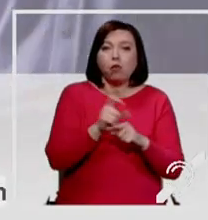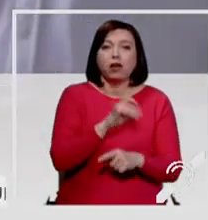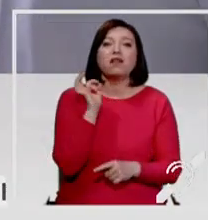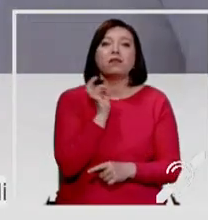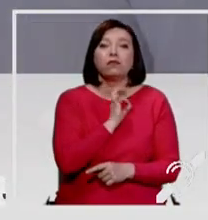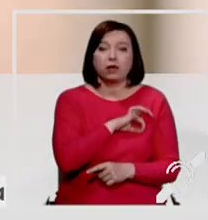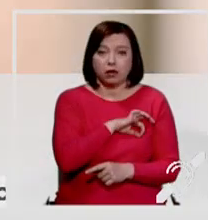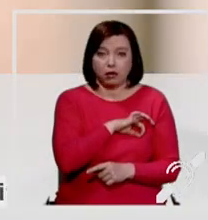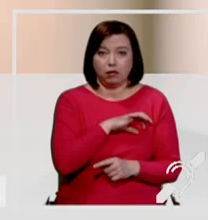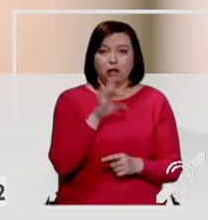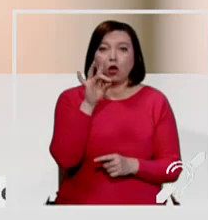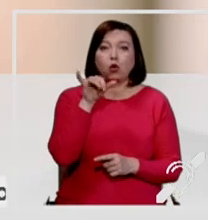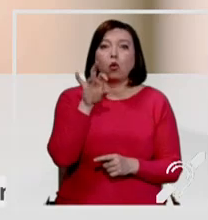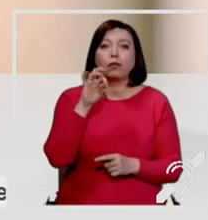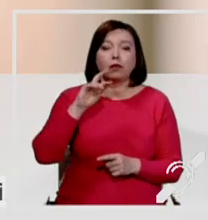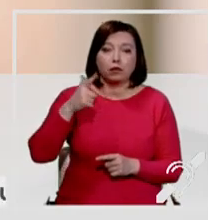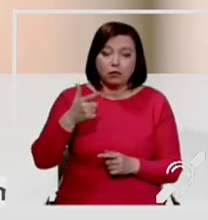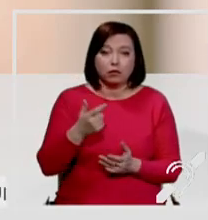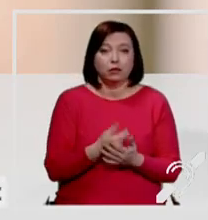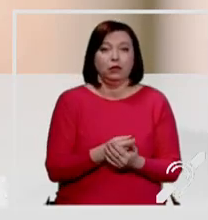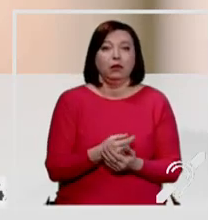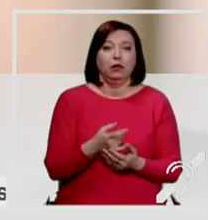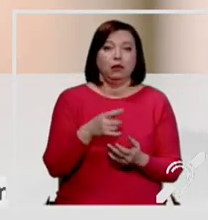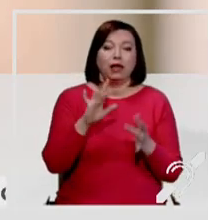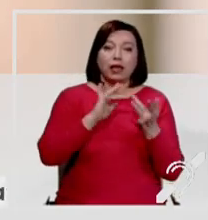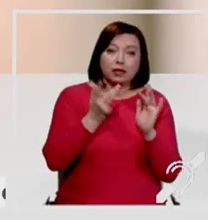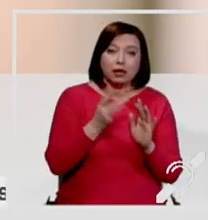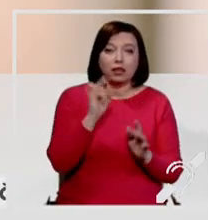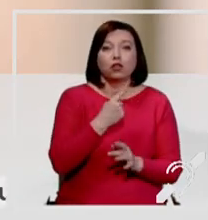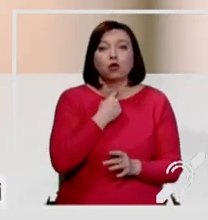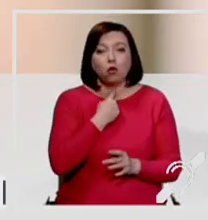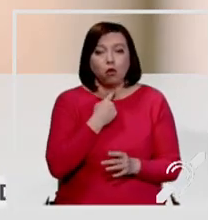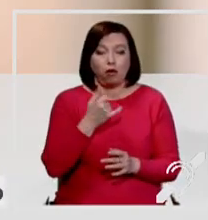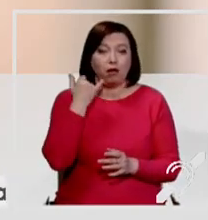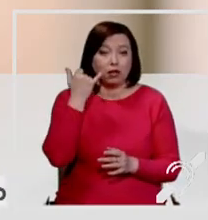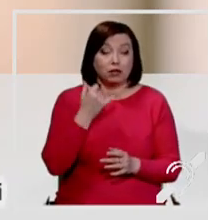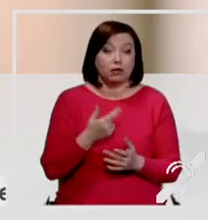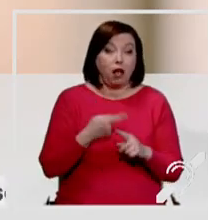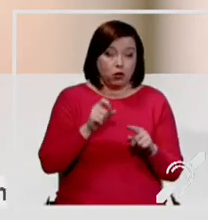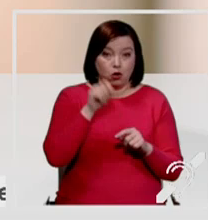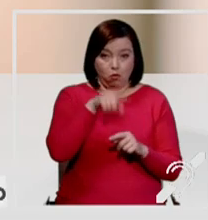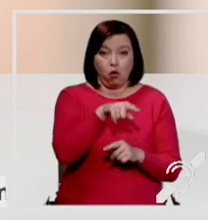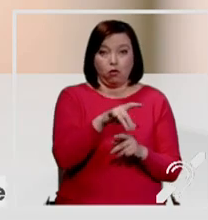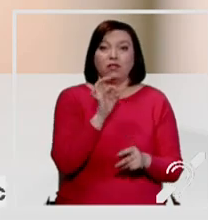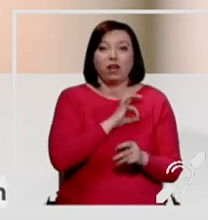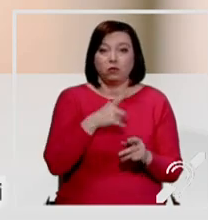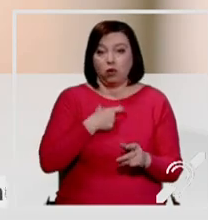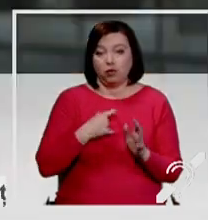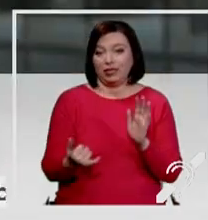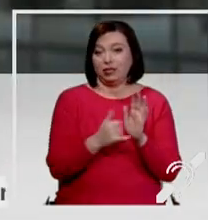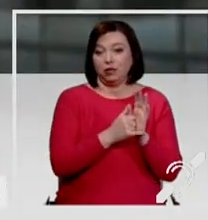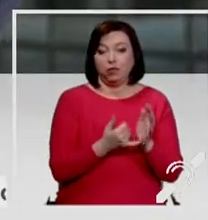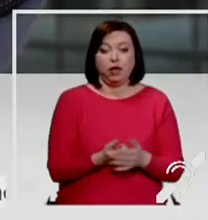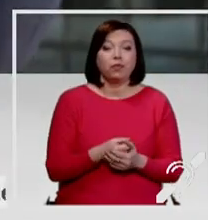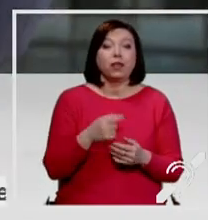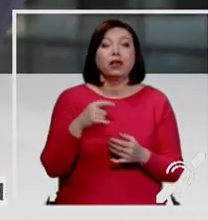avantajoase de roaming date și voce, pe care abonații le pot activa. Tarifele la servicii de roaming